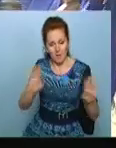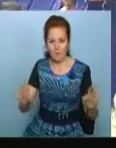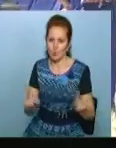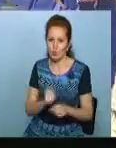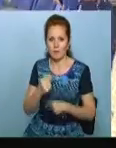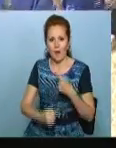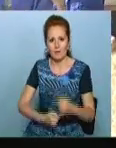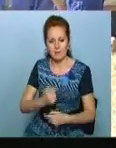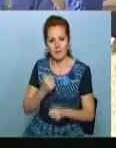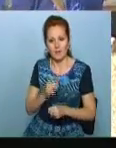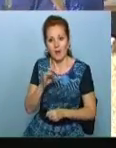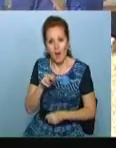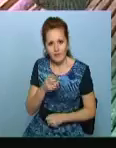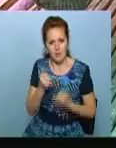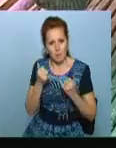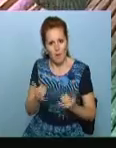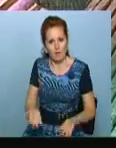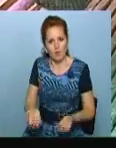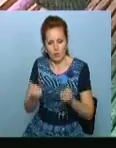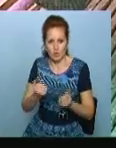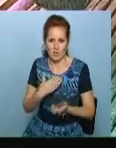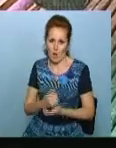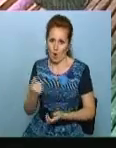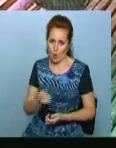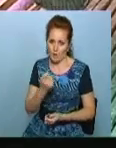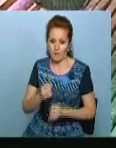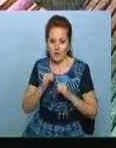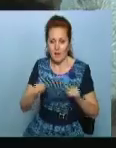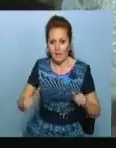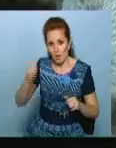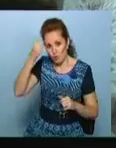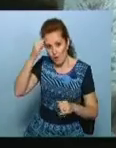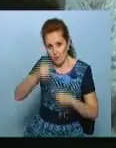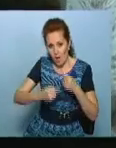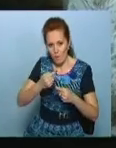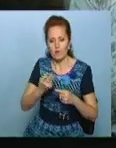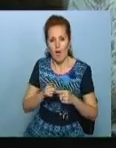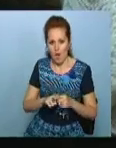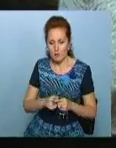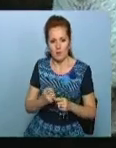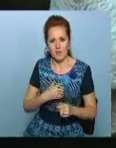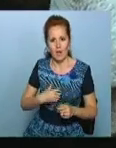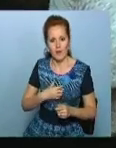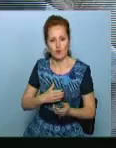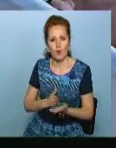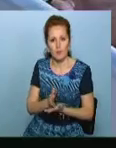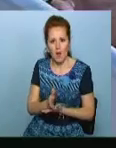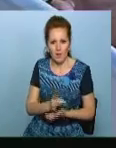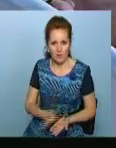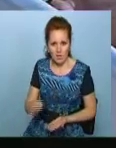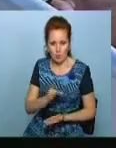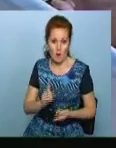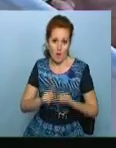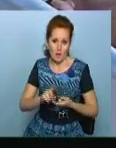тоже делается ради поддержки своих хозяйств. Вообще развитие племенного животноводства для республики стратегическое направление. И это касается не только